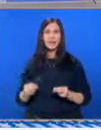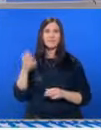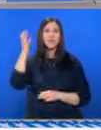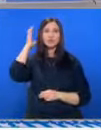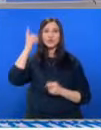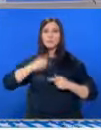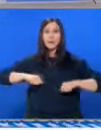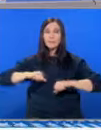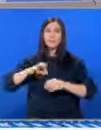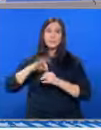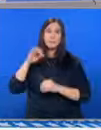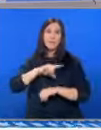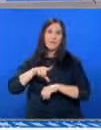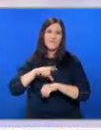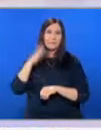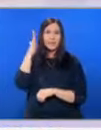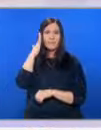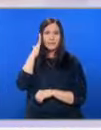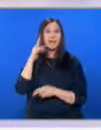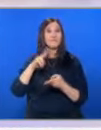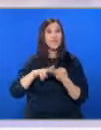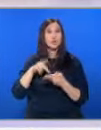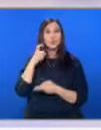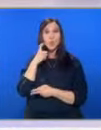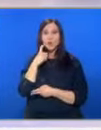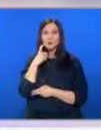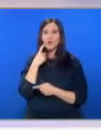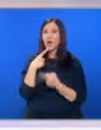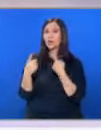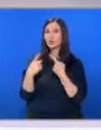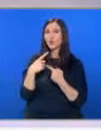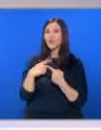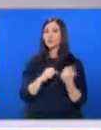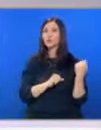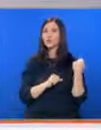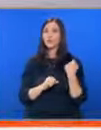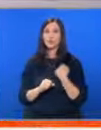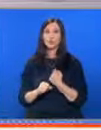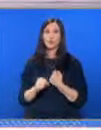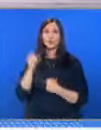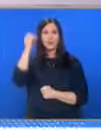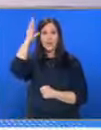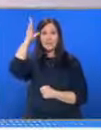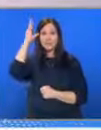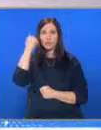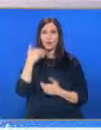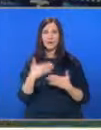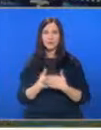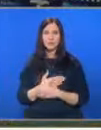служебен кабинет и избиране на временен премиер? Виктор Борисов разговаря с конституционалисти. Добър вечер!